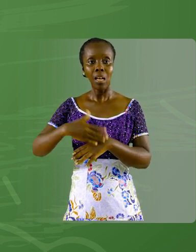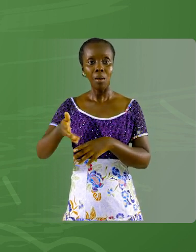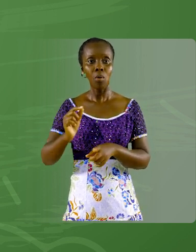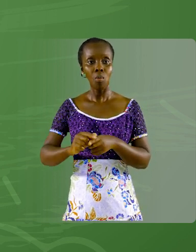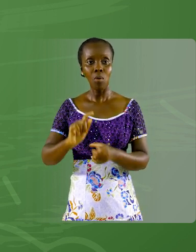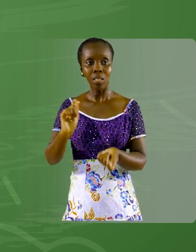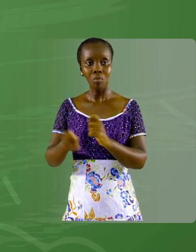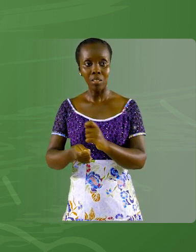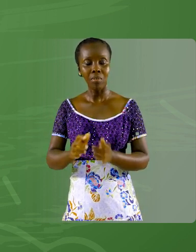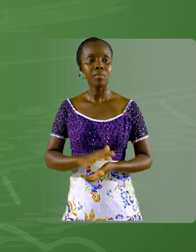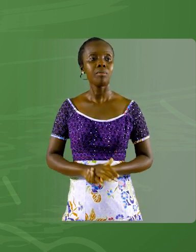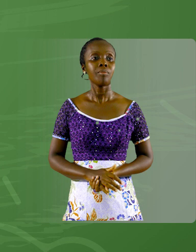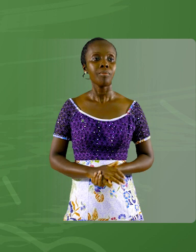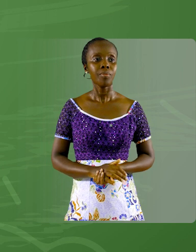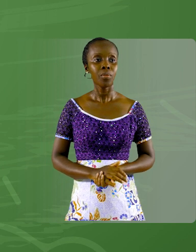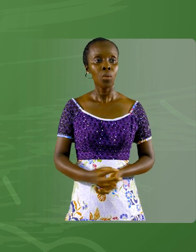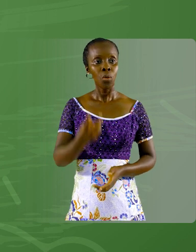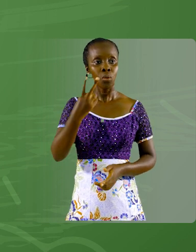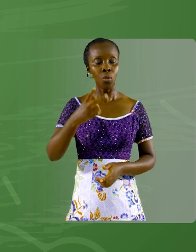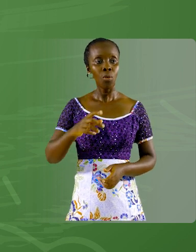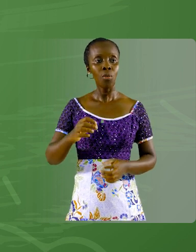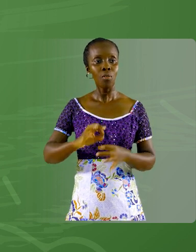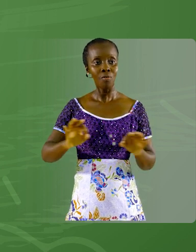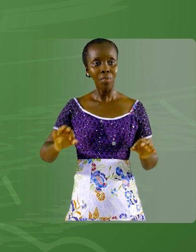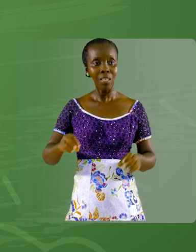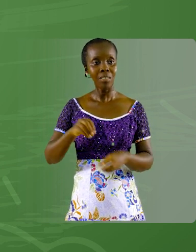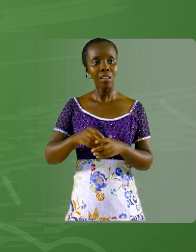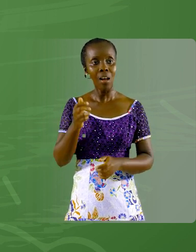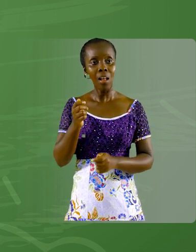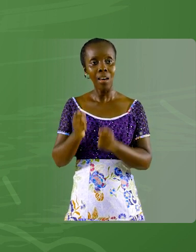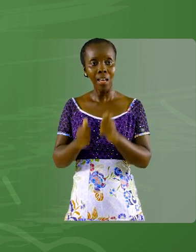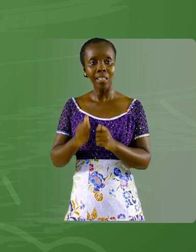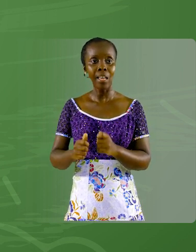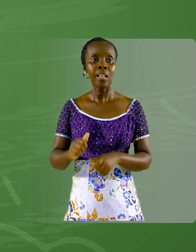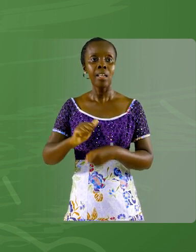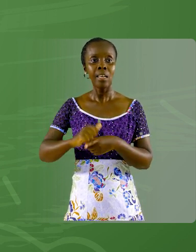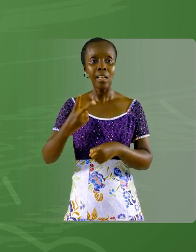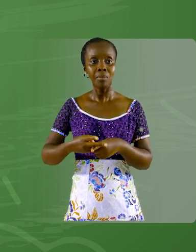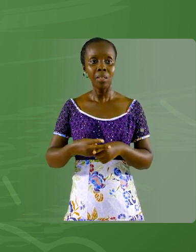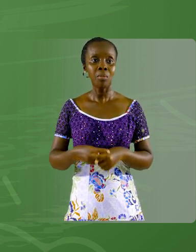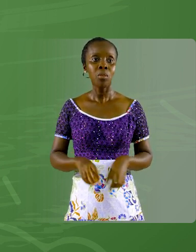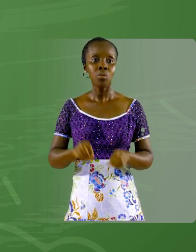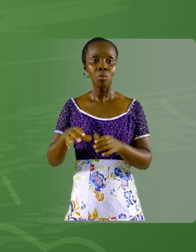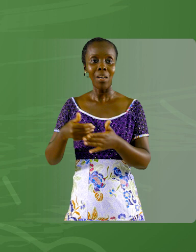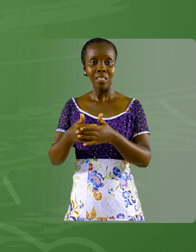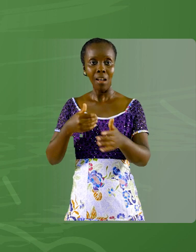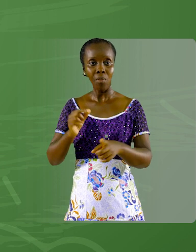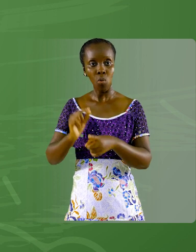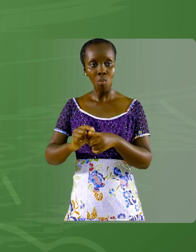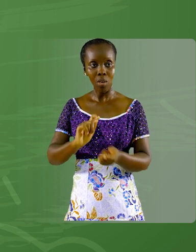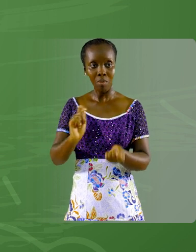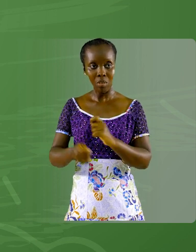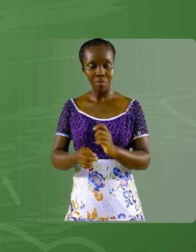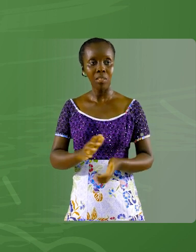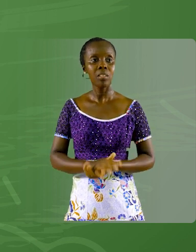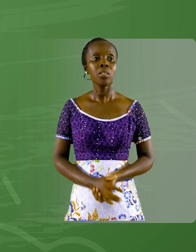modifie. Deux phrases dans lesquelles l'adverbe se place avant le mot qu'il